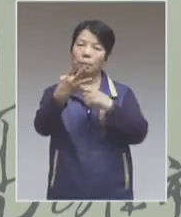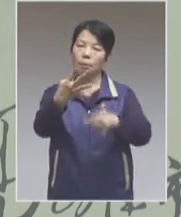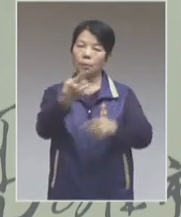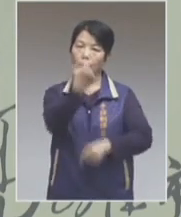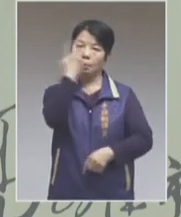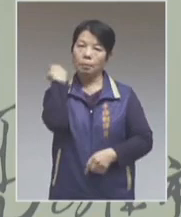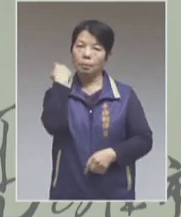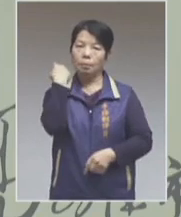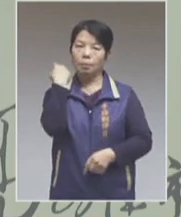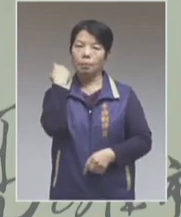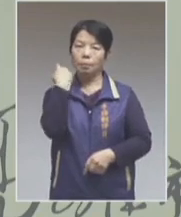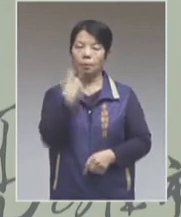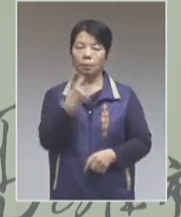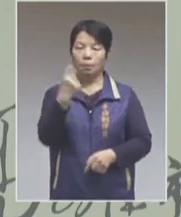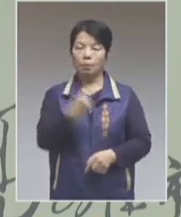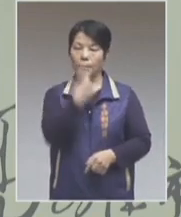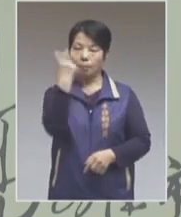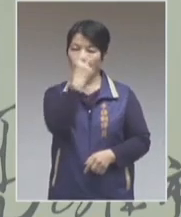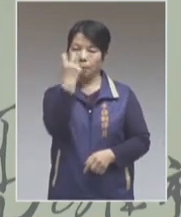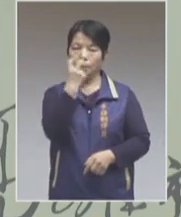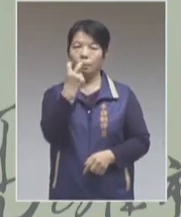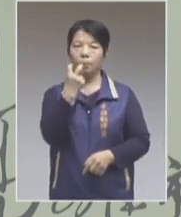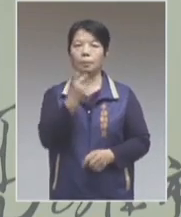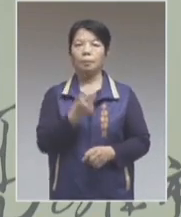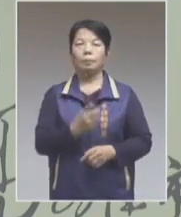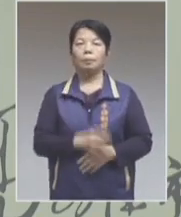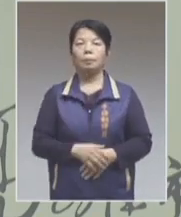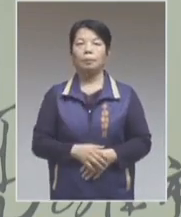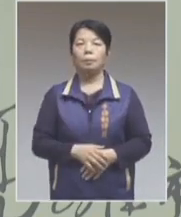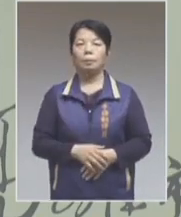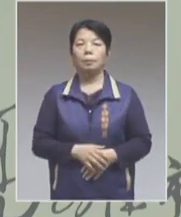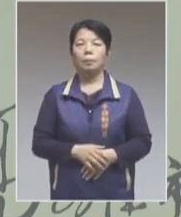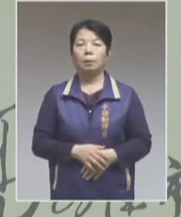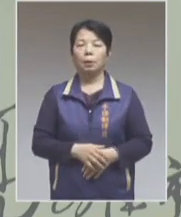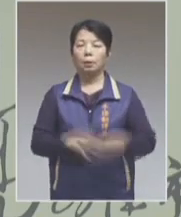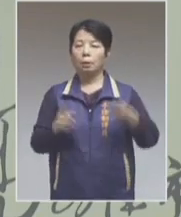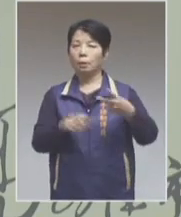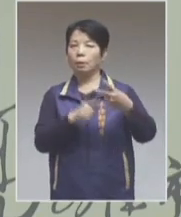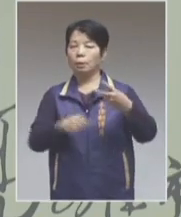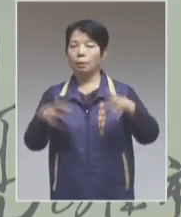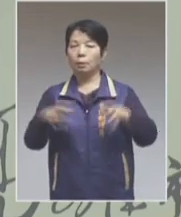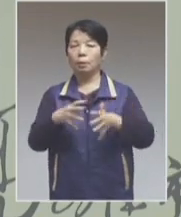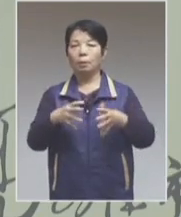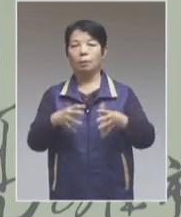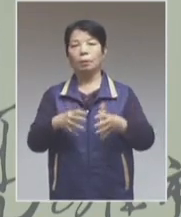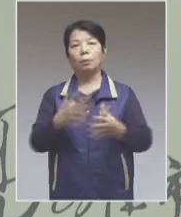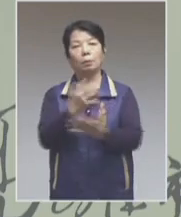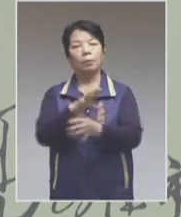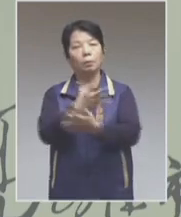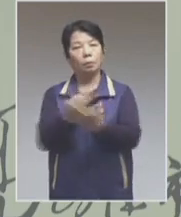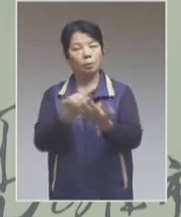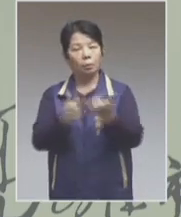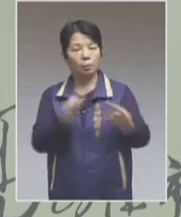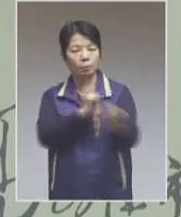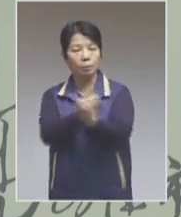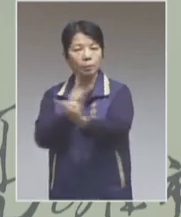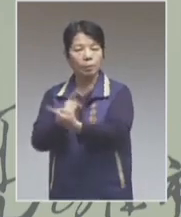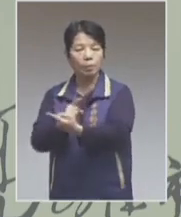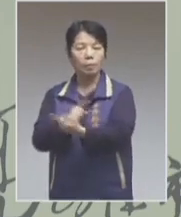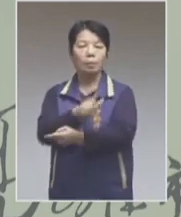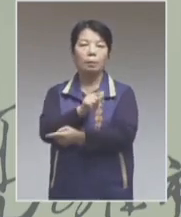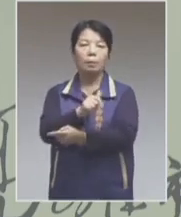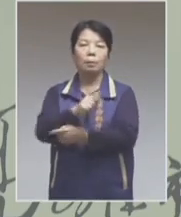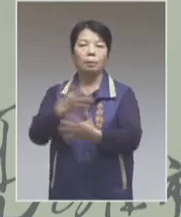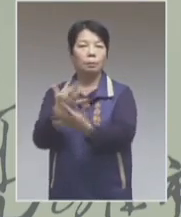天连夜的采检，好，哦，这154位这两位同学的密切接触者的师生，